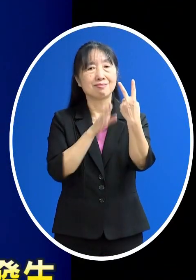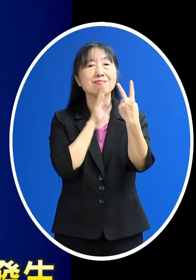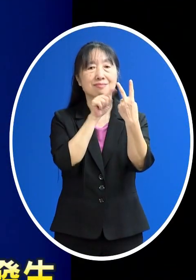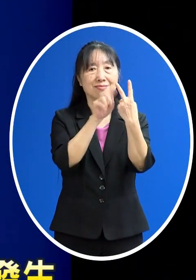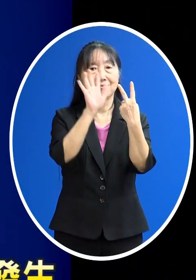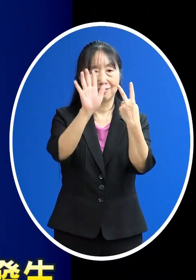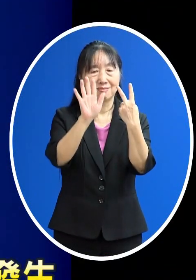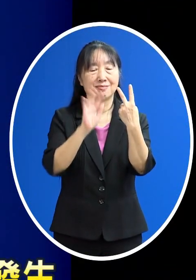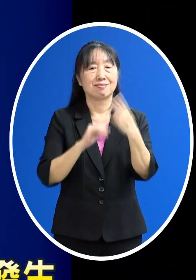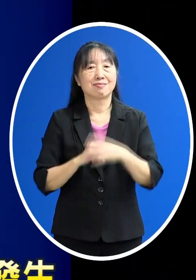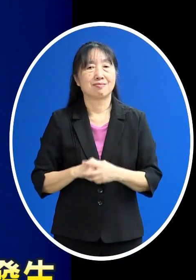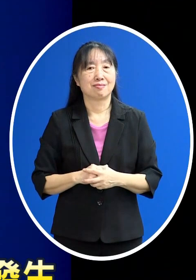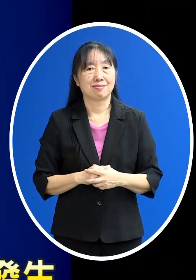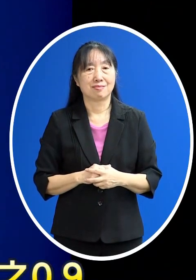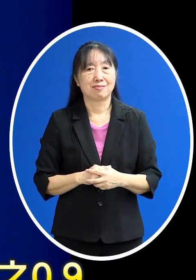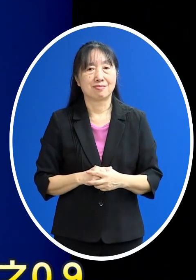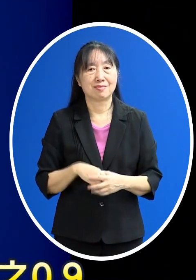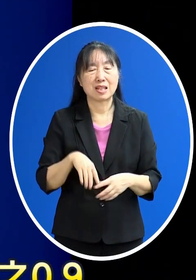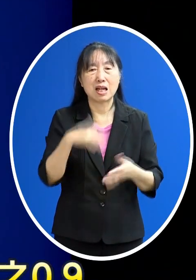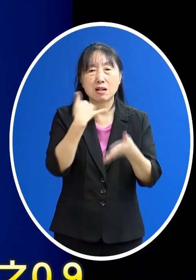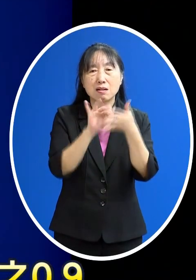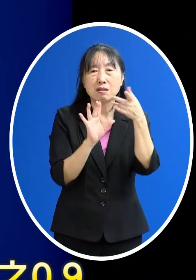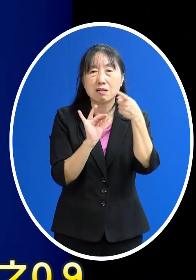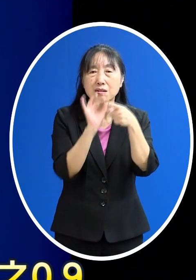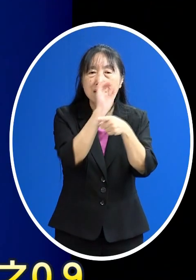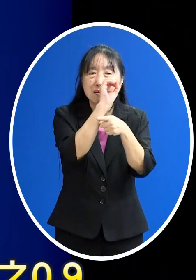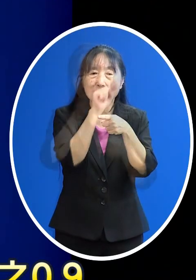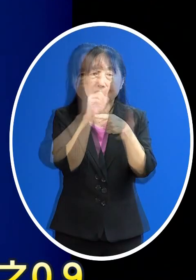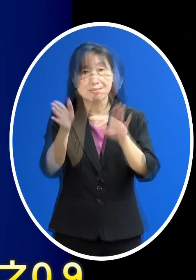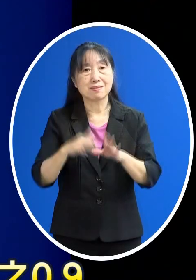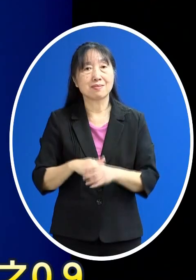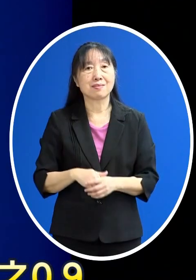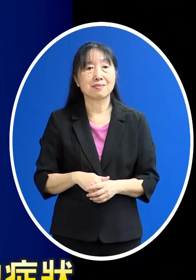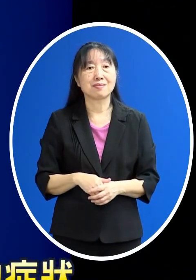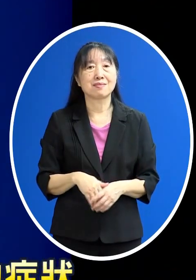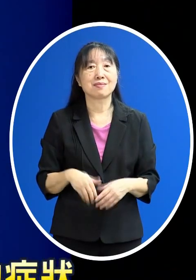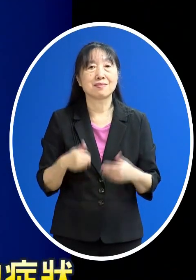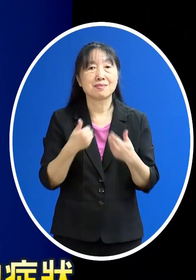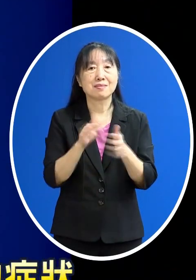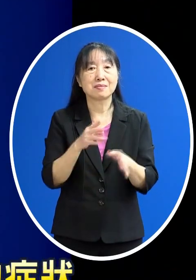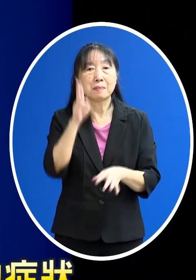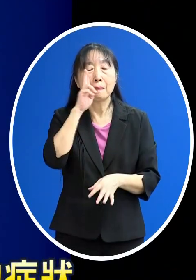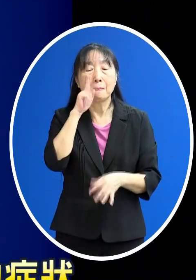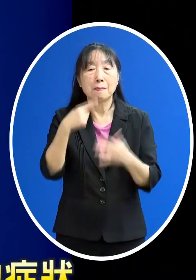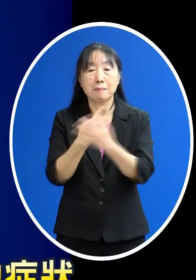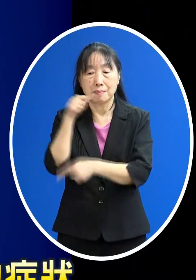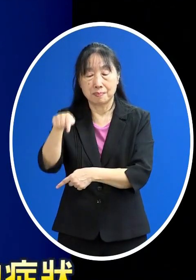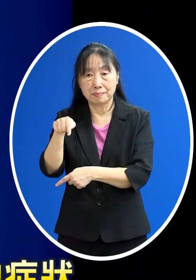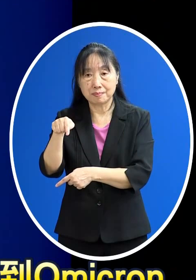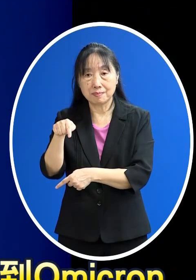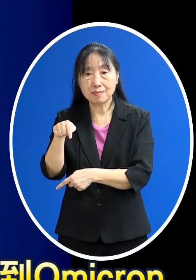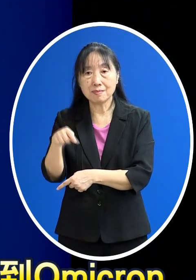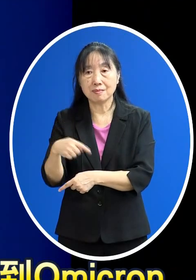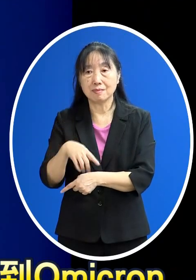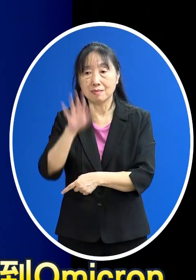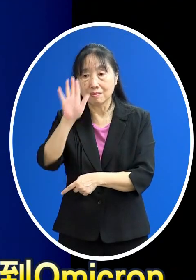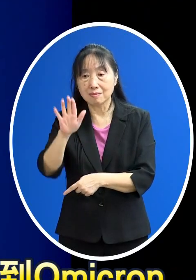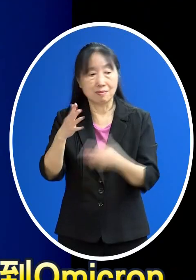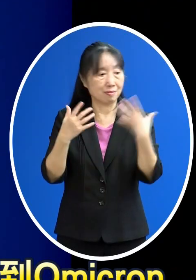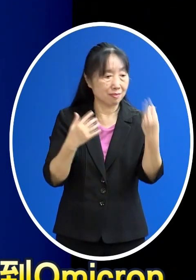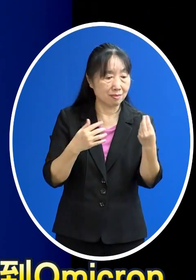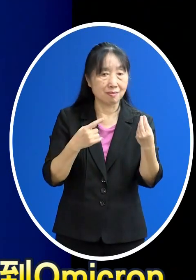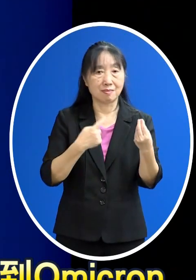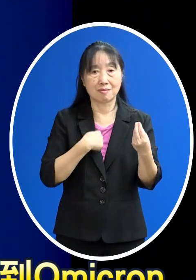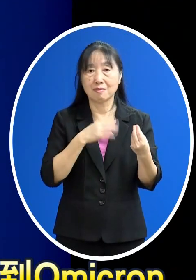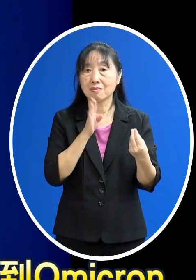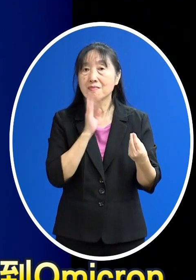个案有发生，所以整个比例是0.9%。不要说纯粹以这样的一个症状的有或无来界定说，